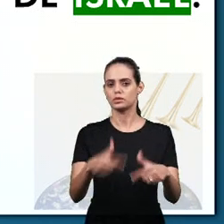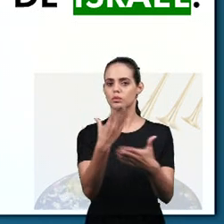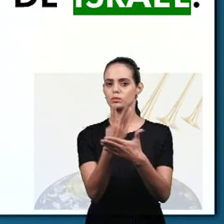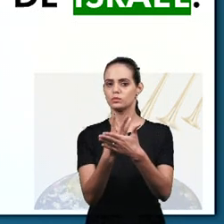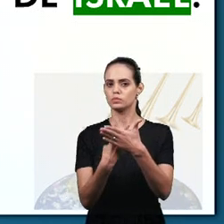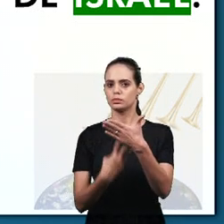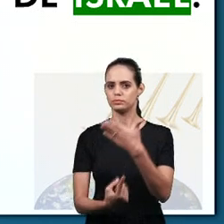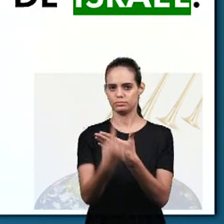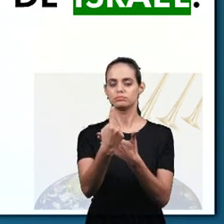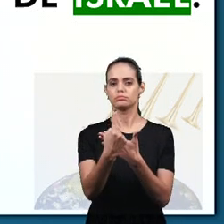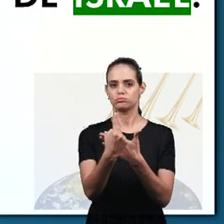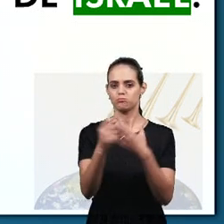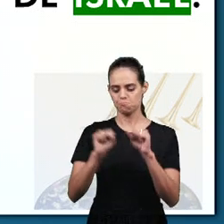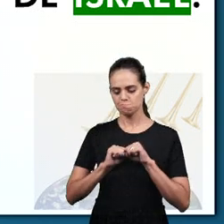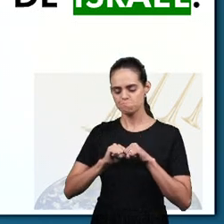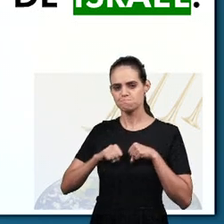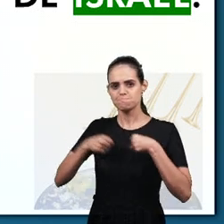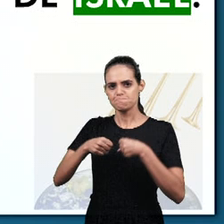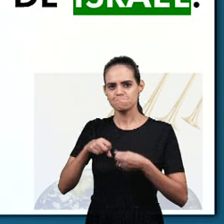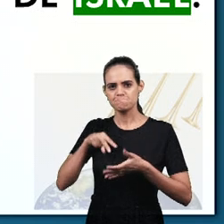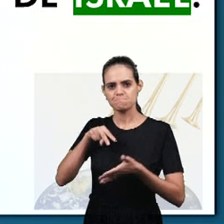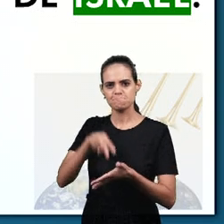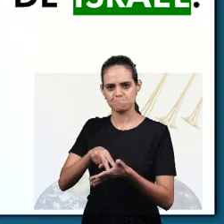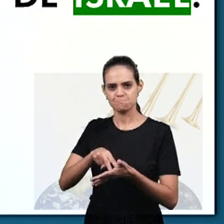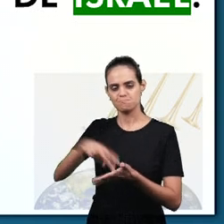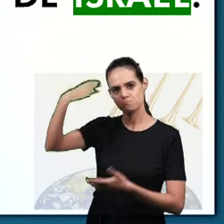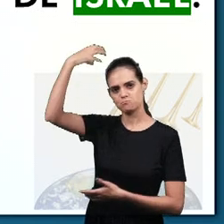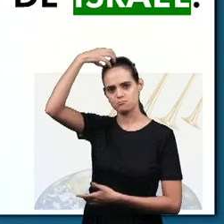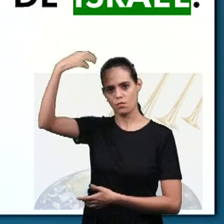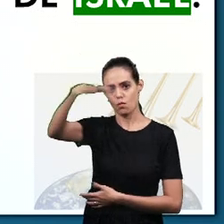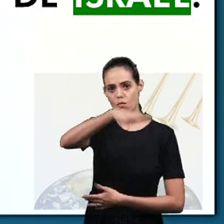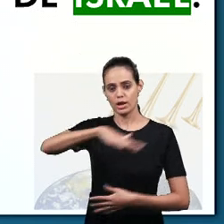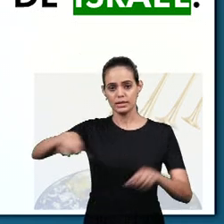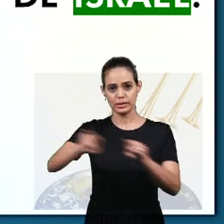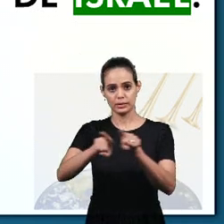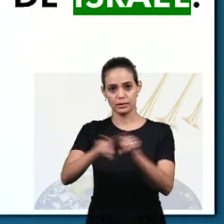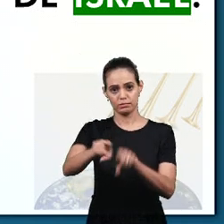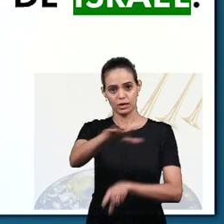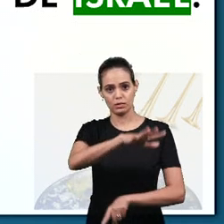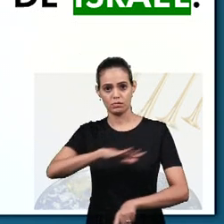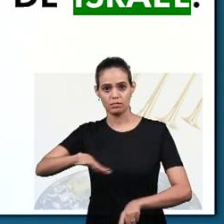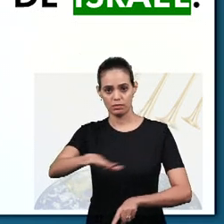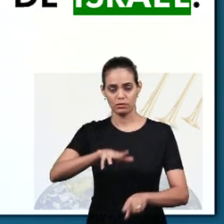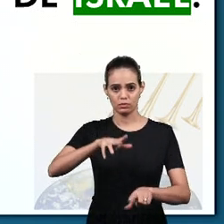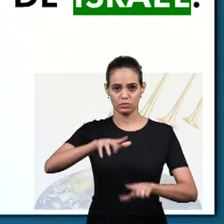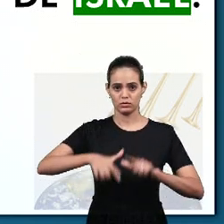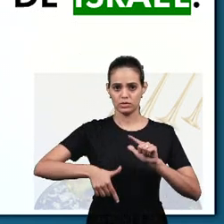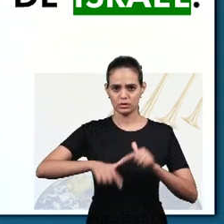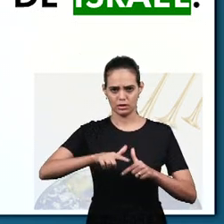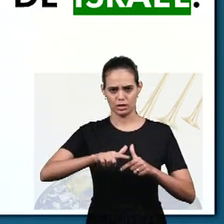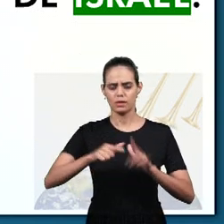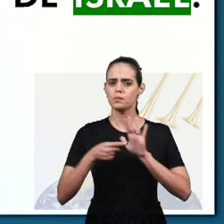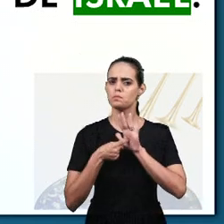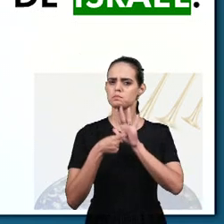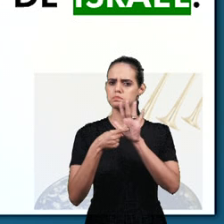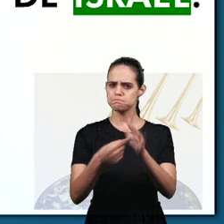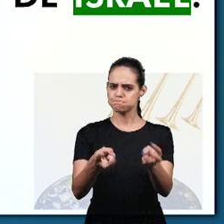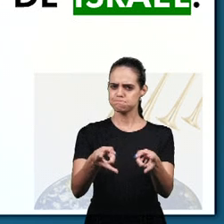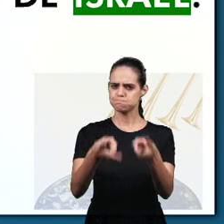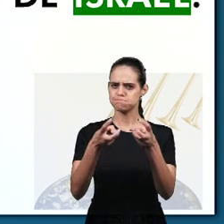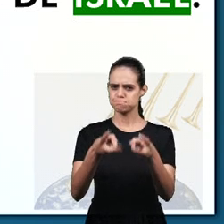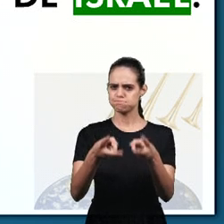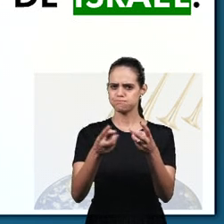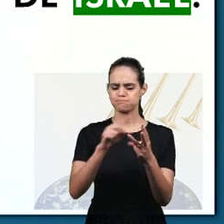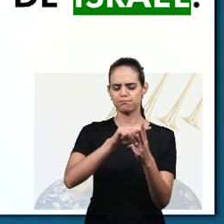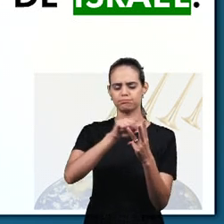gouvernement d'Israël. Identifiez les éléments de la Trinité dans chaque nom. Très bien. Nous allons